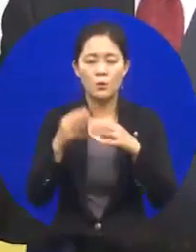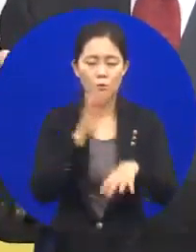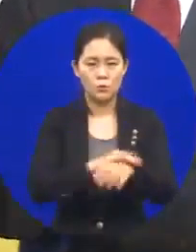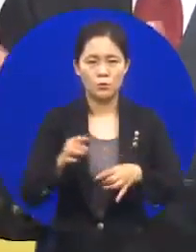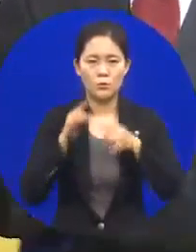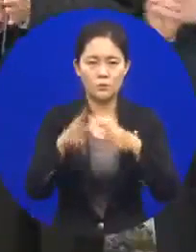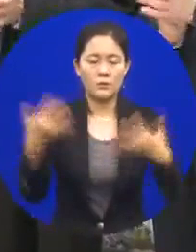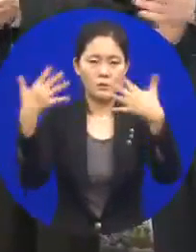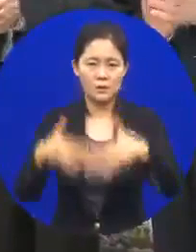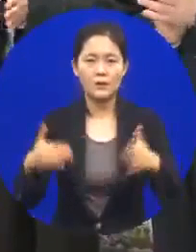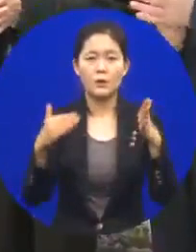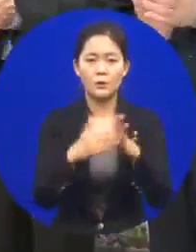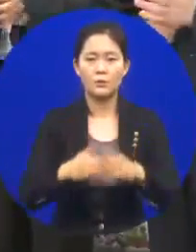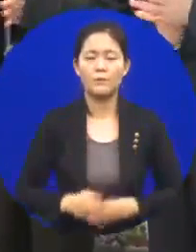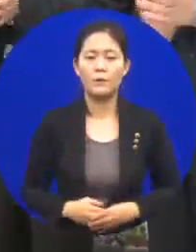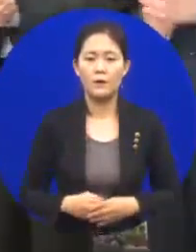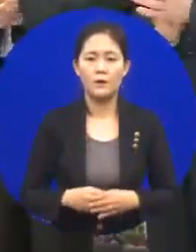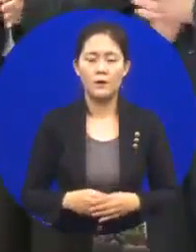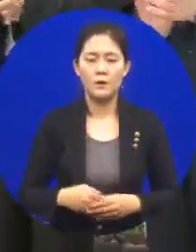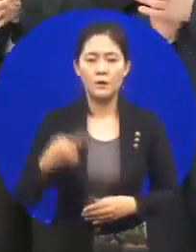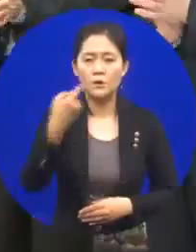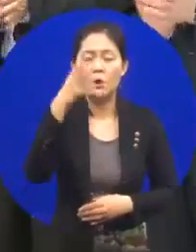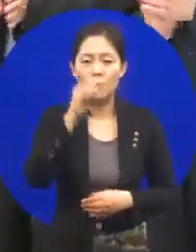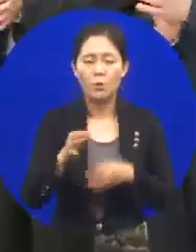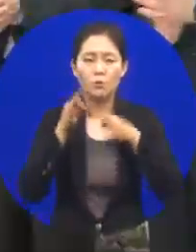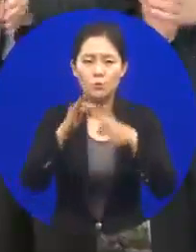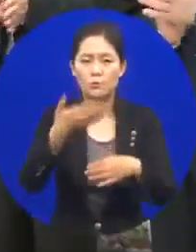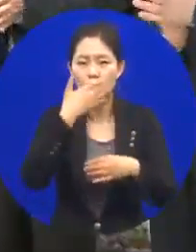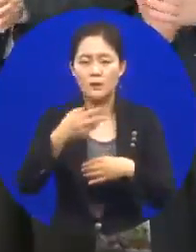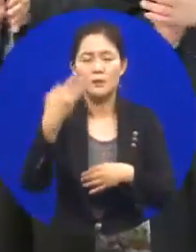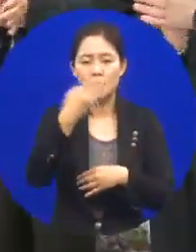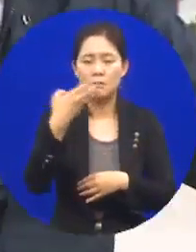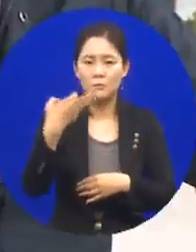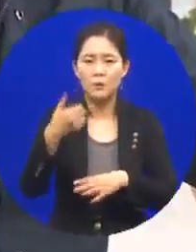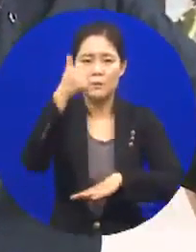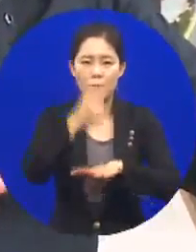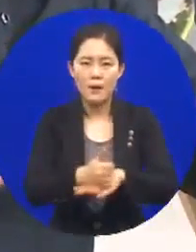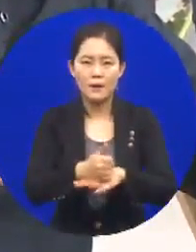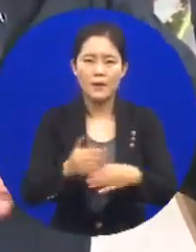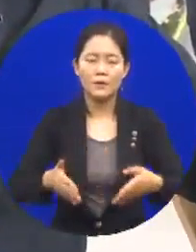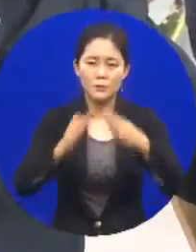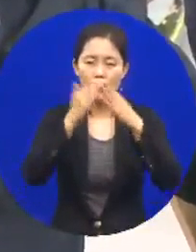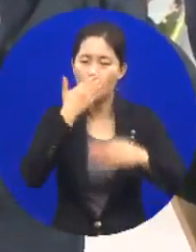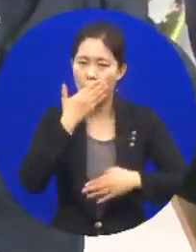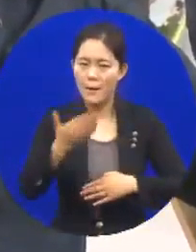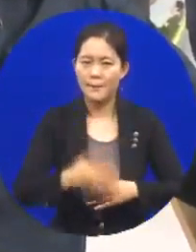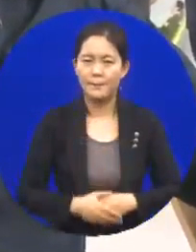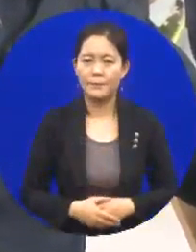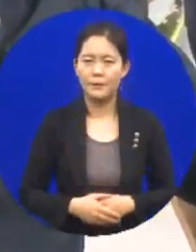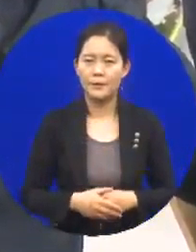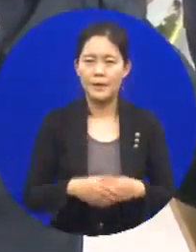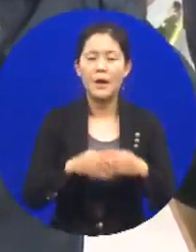투자 유치 양해각서를 체결했습니다. 총 사업비 1,000억 원을 투입해 2018년 말 준공될 용인 바이오메디컬